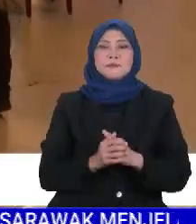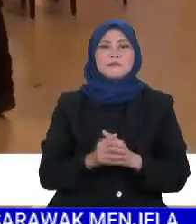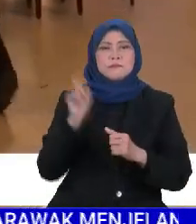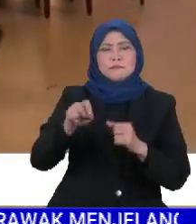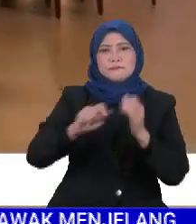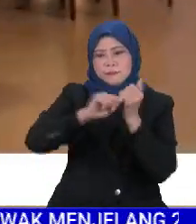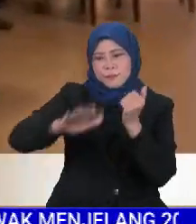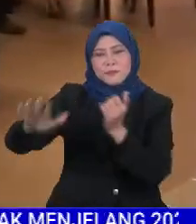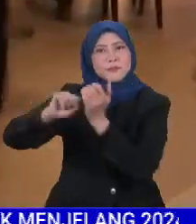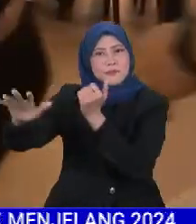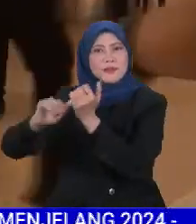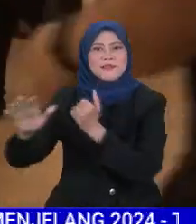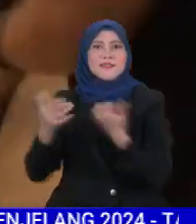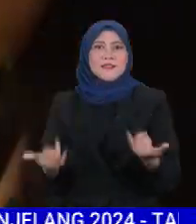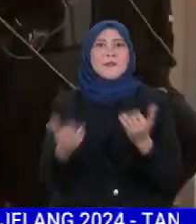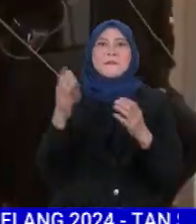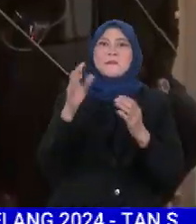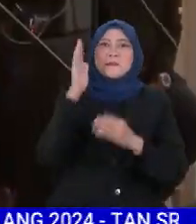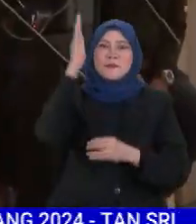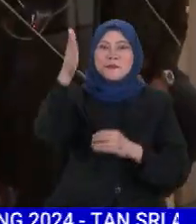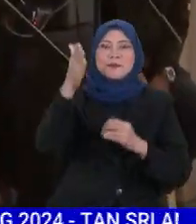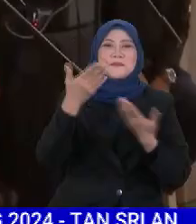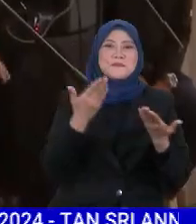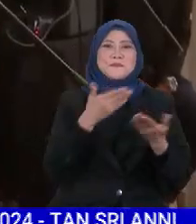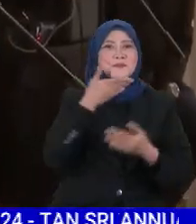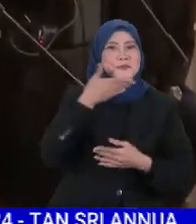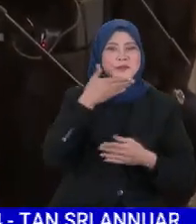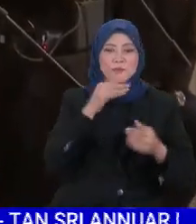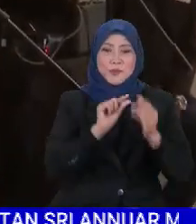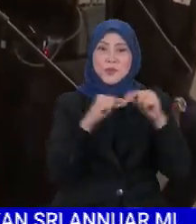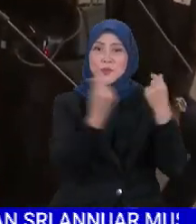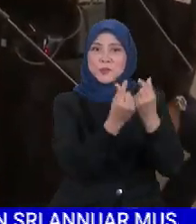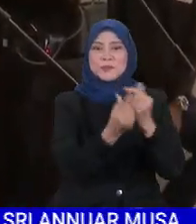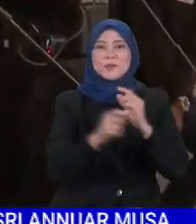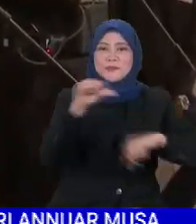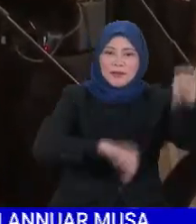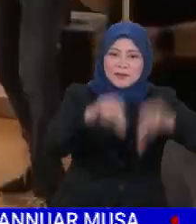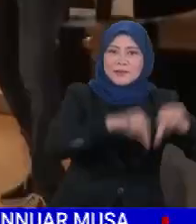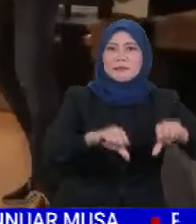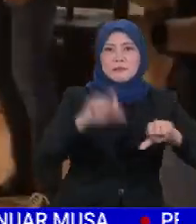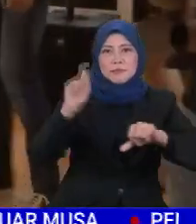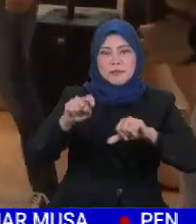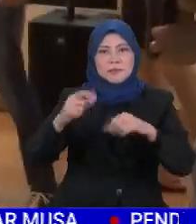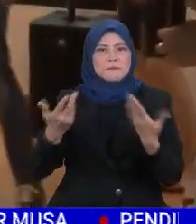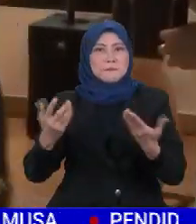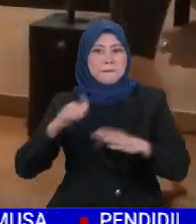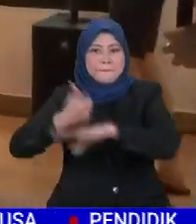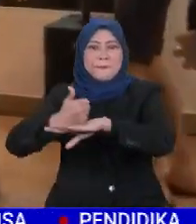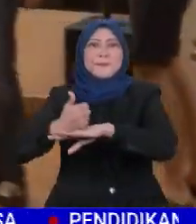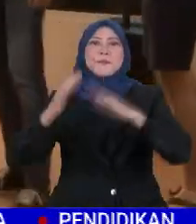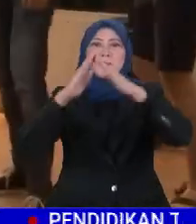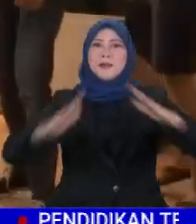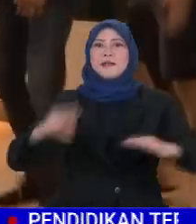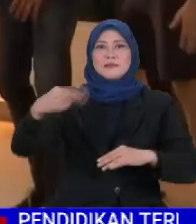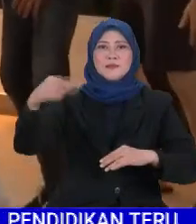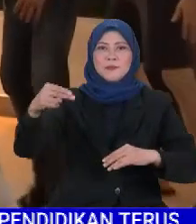kesedaran dalam kalangan bakal saintis muda dari Asia Tenggara tentang kepentingan kitaran pelepasan gas rumah hijau dalam membimbing dasar guna tanah